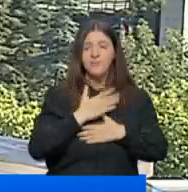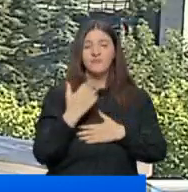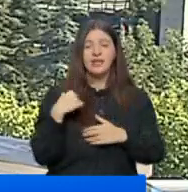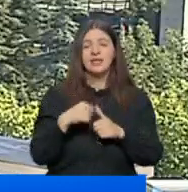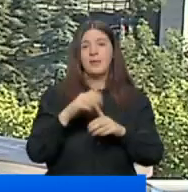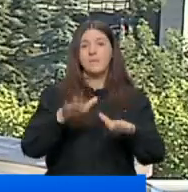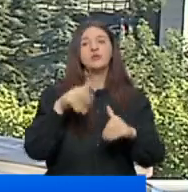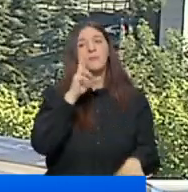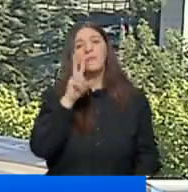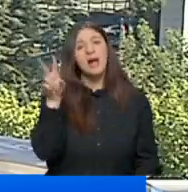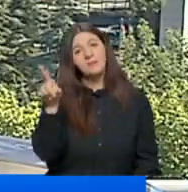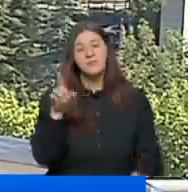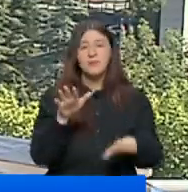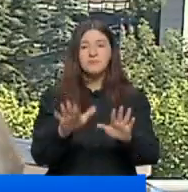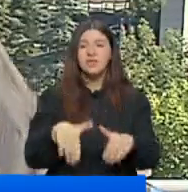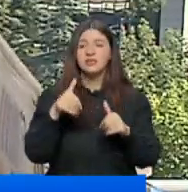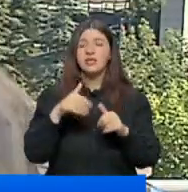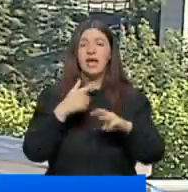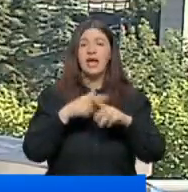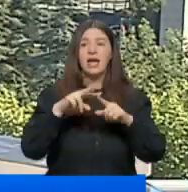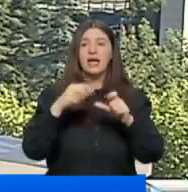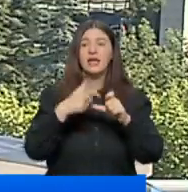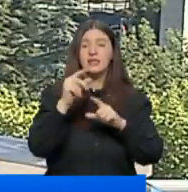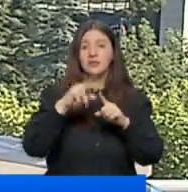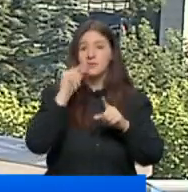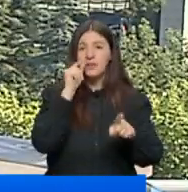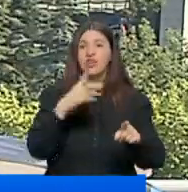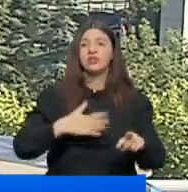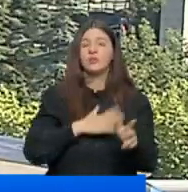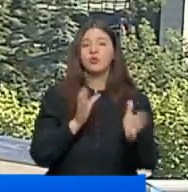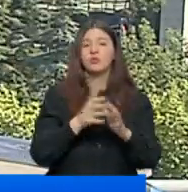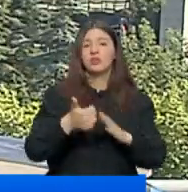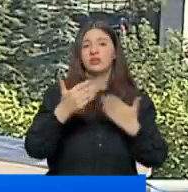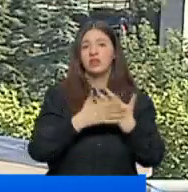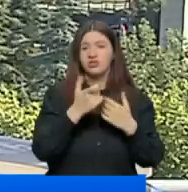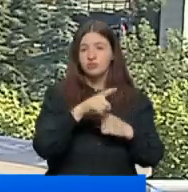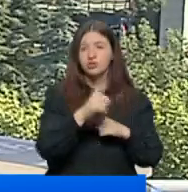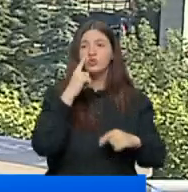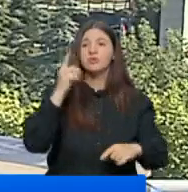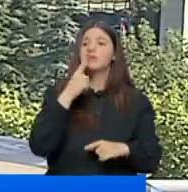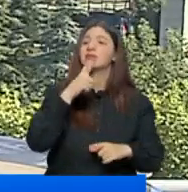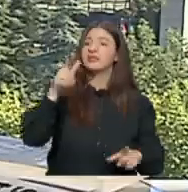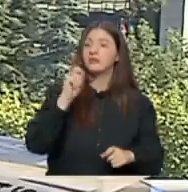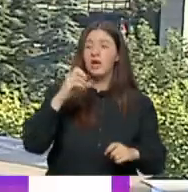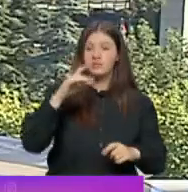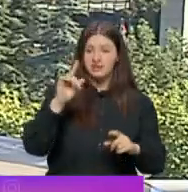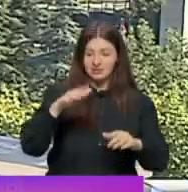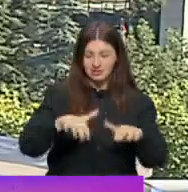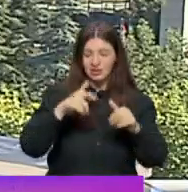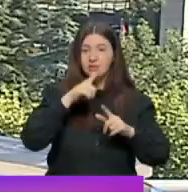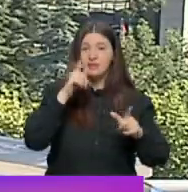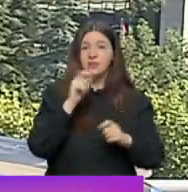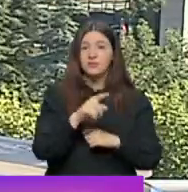yine meclise dönelim. Mecliste Engin Altay, CHP Grup Başkan Vekili hükümete seslendi. Hükümet sıralarına, AK Parti sıralarına